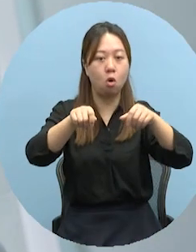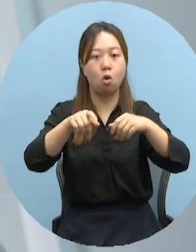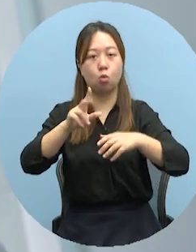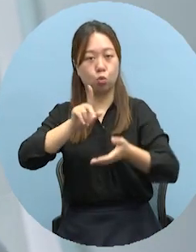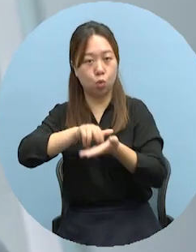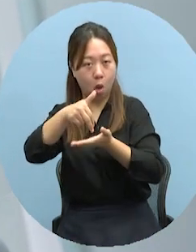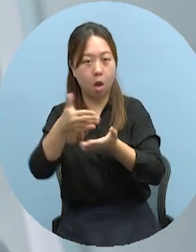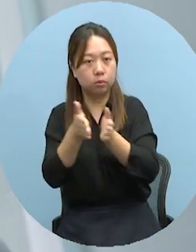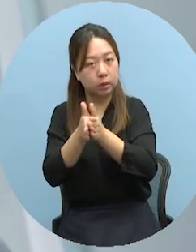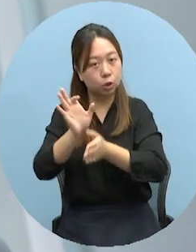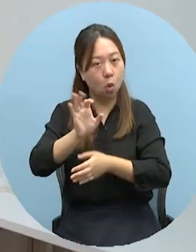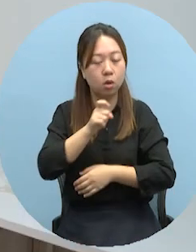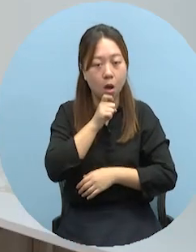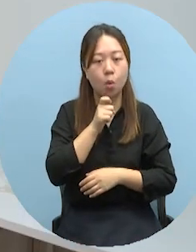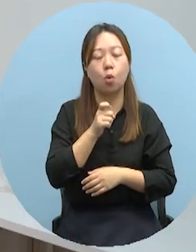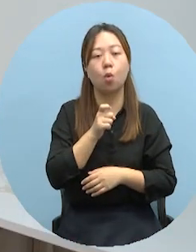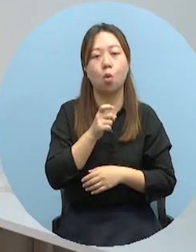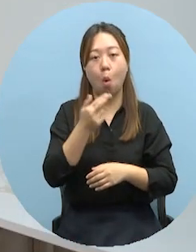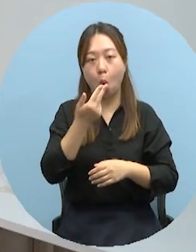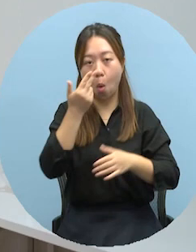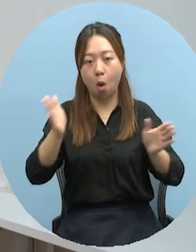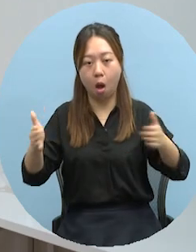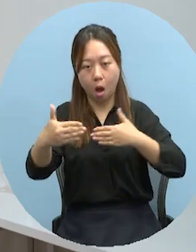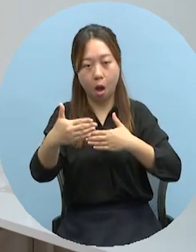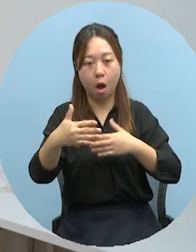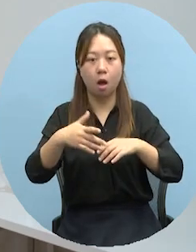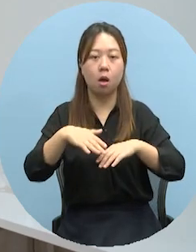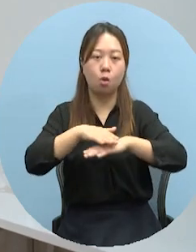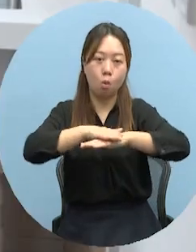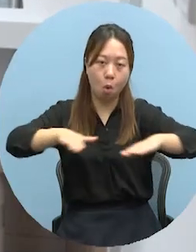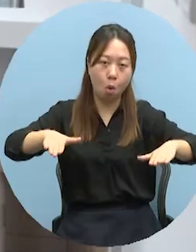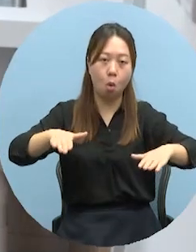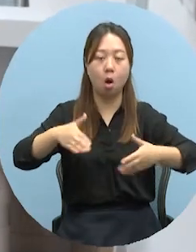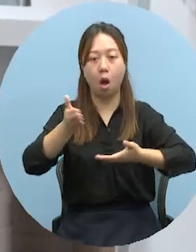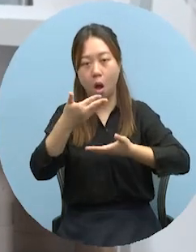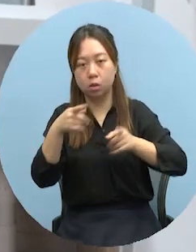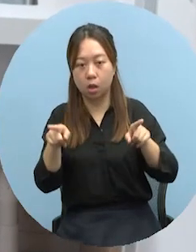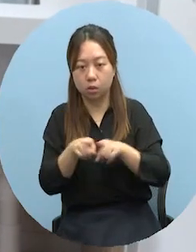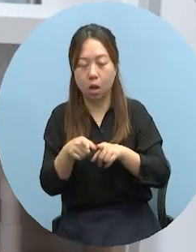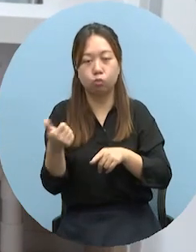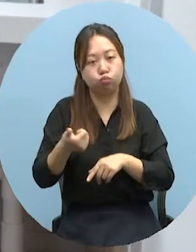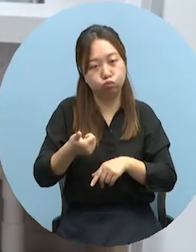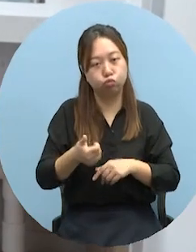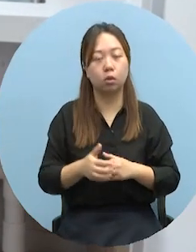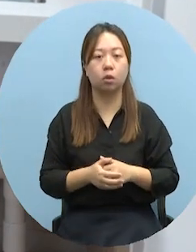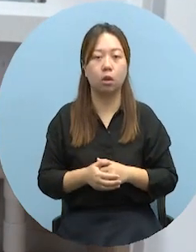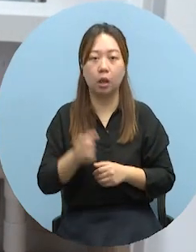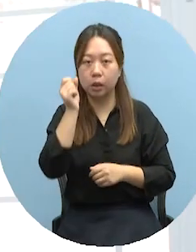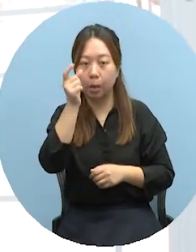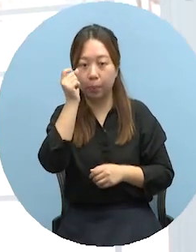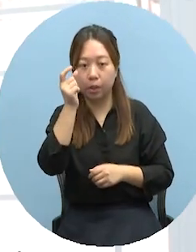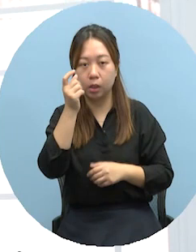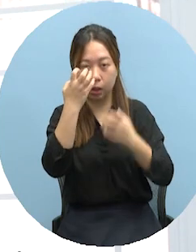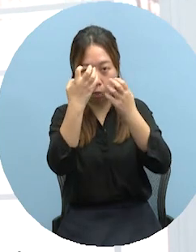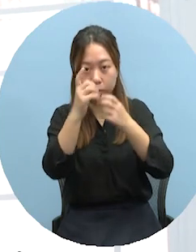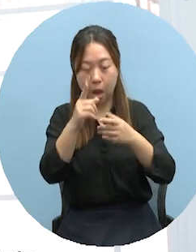洗手間，亦都有啲空間呢俾一家人齊齊整整開張台吃一餐飯。我哋特別呢就看中個交